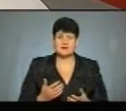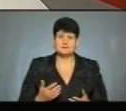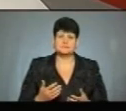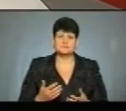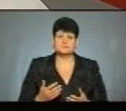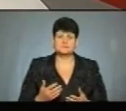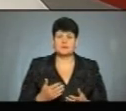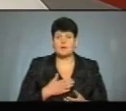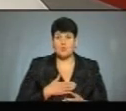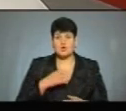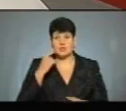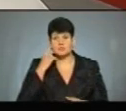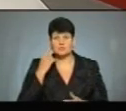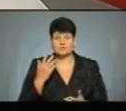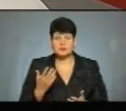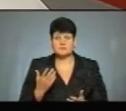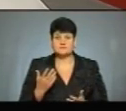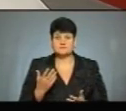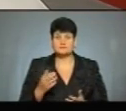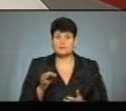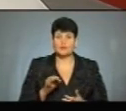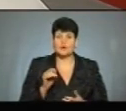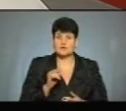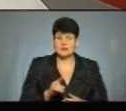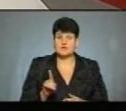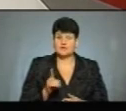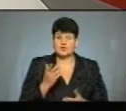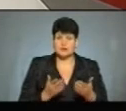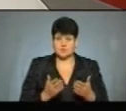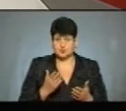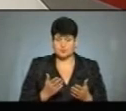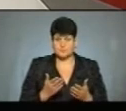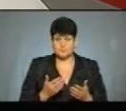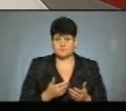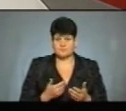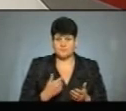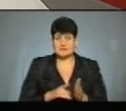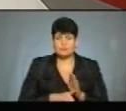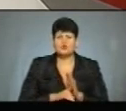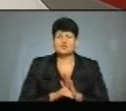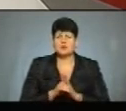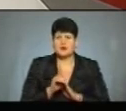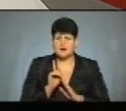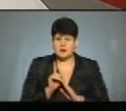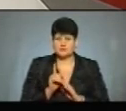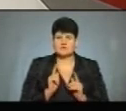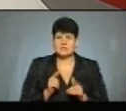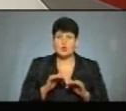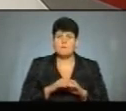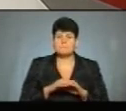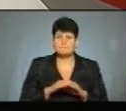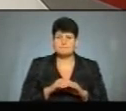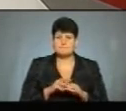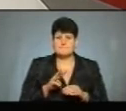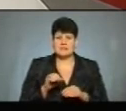моя думка про те, що якщо б ми пішли З самого початку, згідно методики, так як було